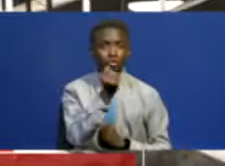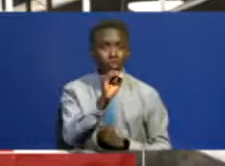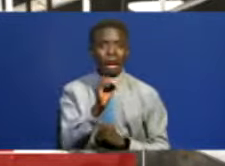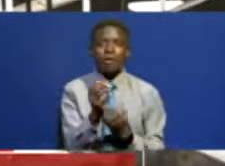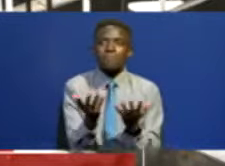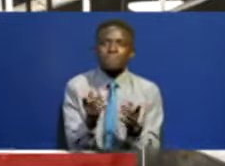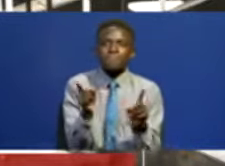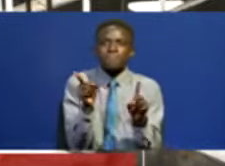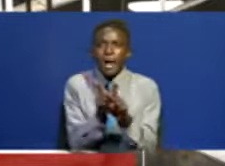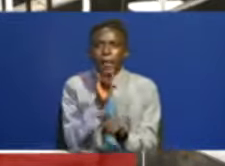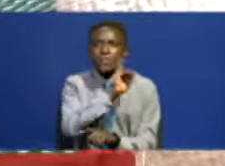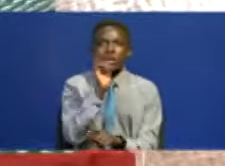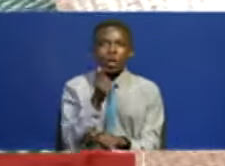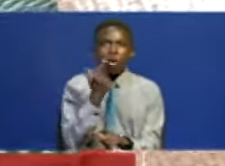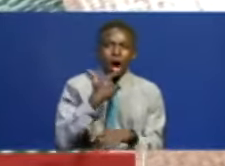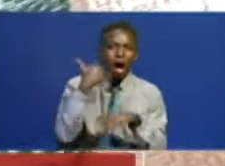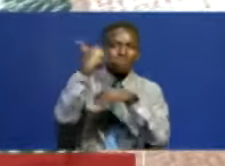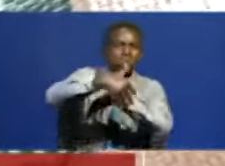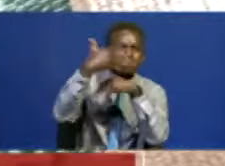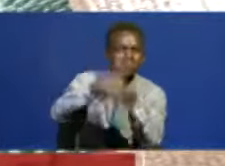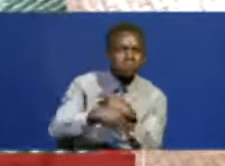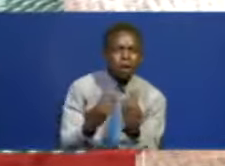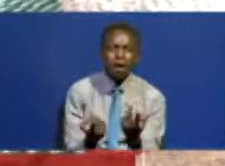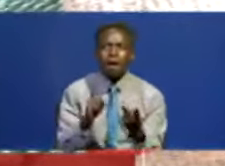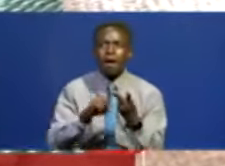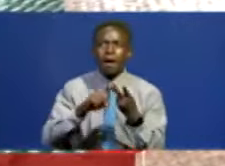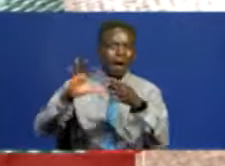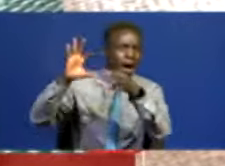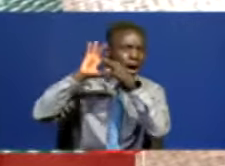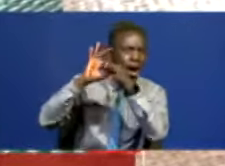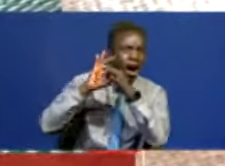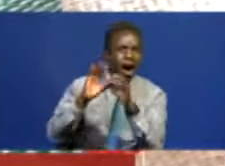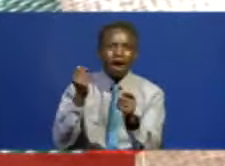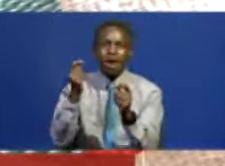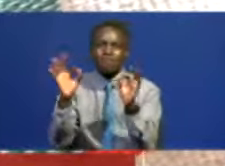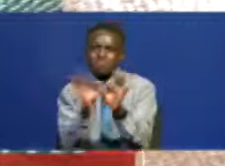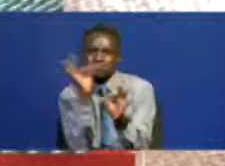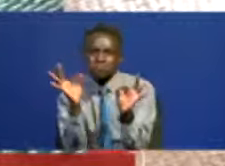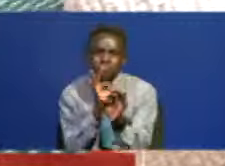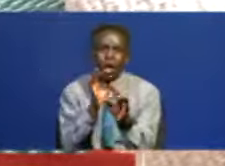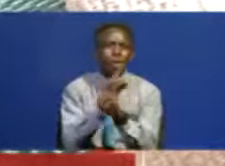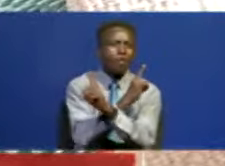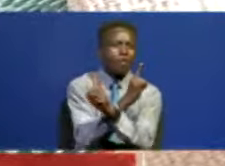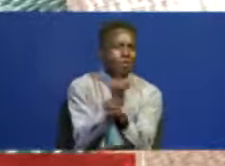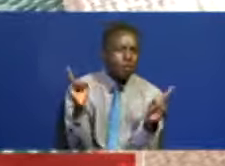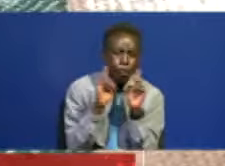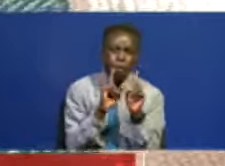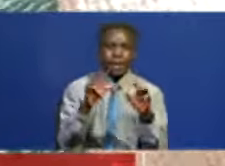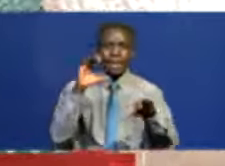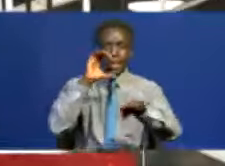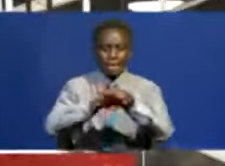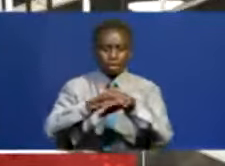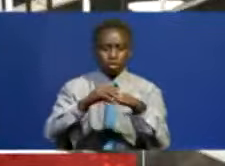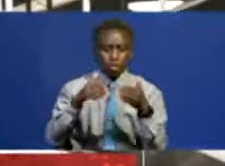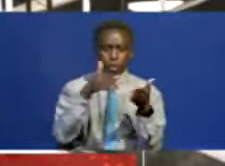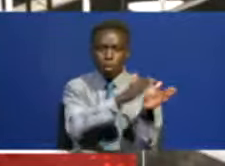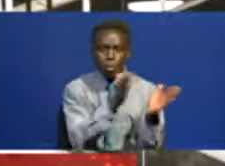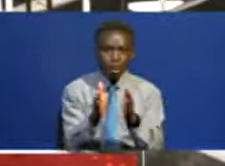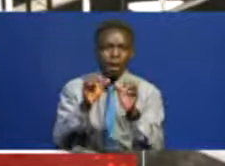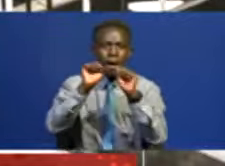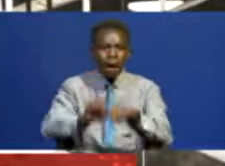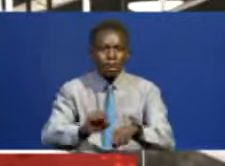artists themselves, the cultural practitioners themselves, they also get an opportunity to use